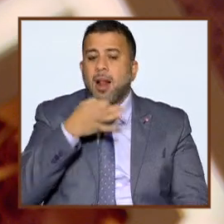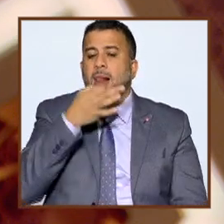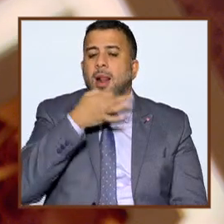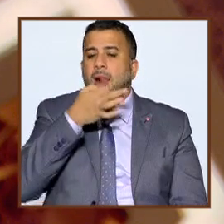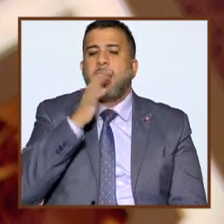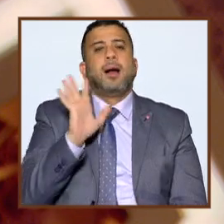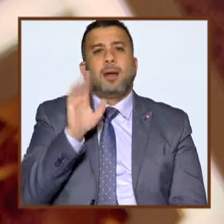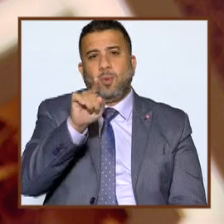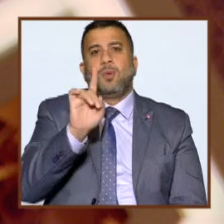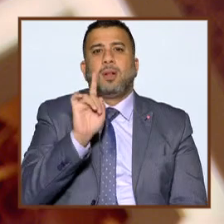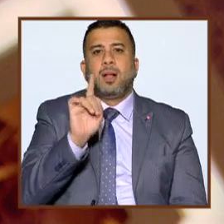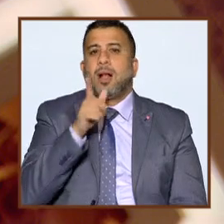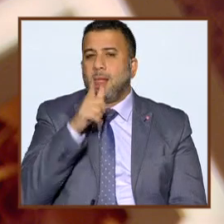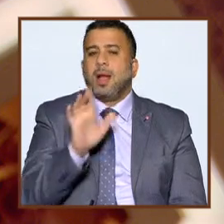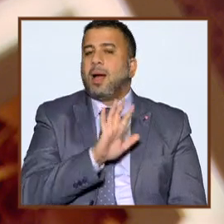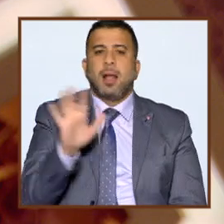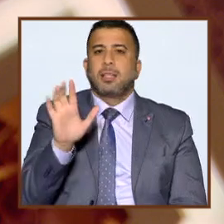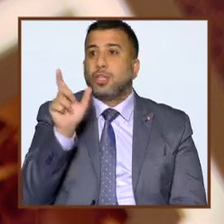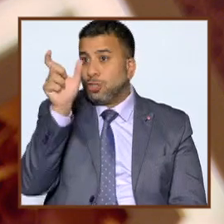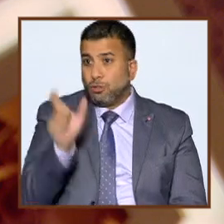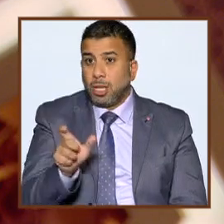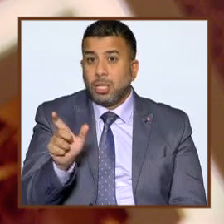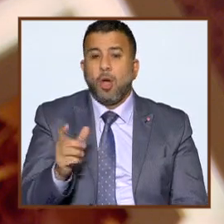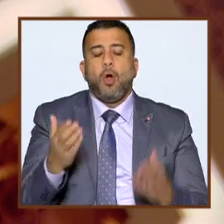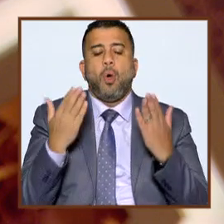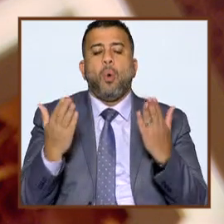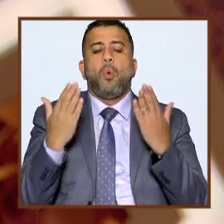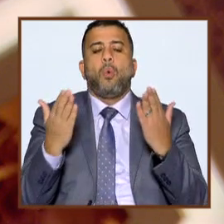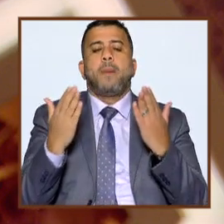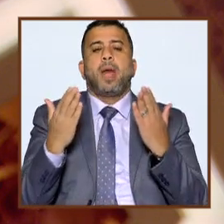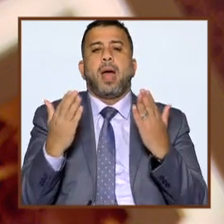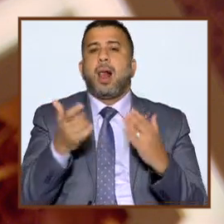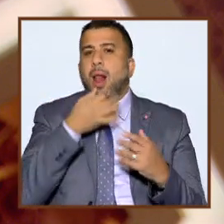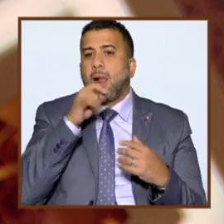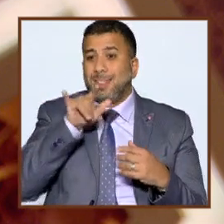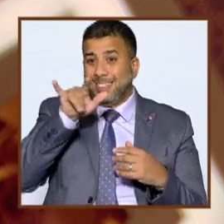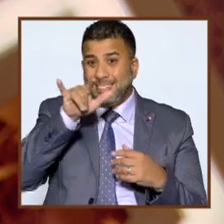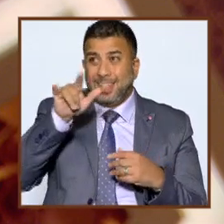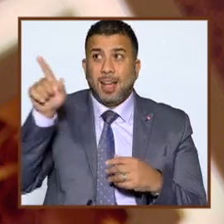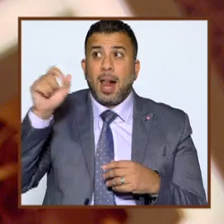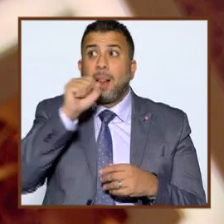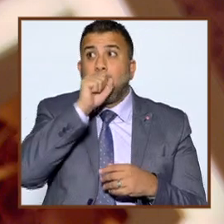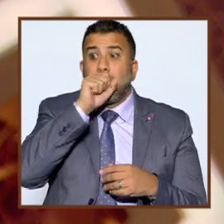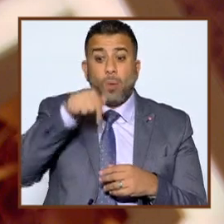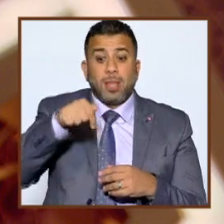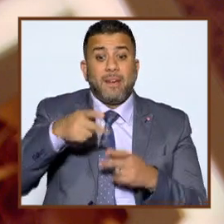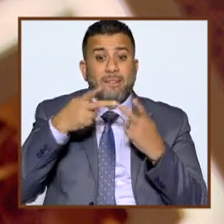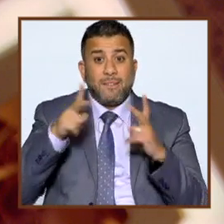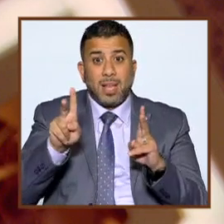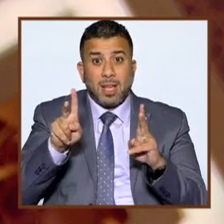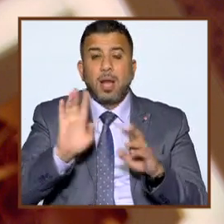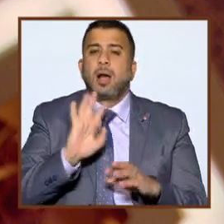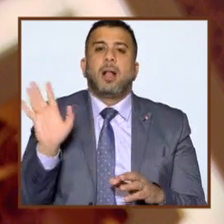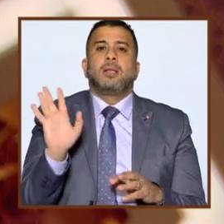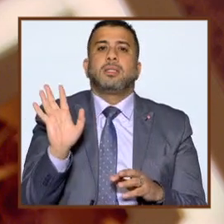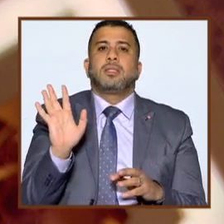إظهار تمييز النسك على أن الشخص هذا نوى، على أن الشخص هذا يريد العمرة، على أن الشخص